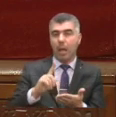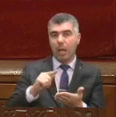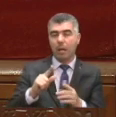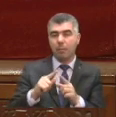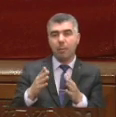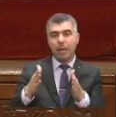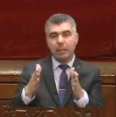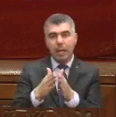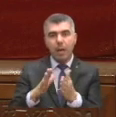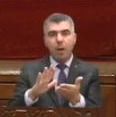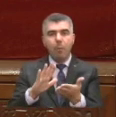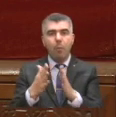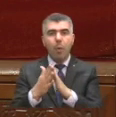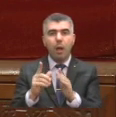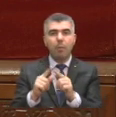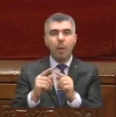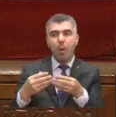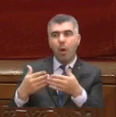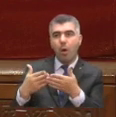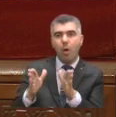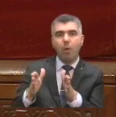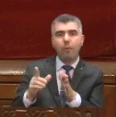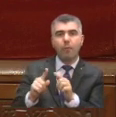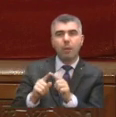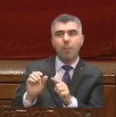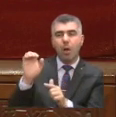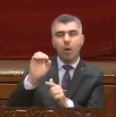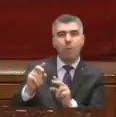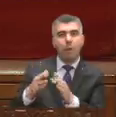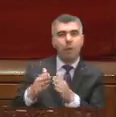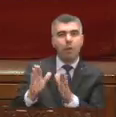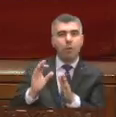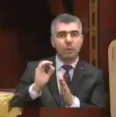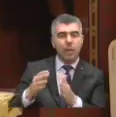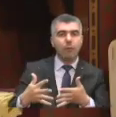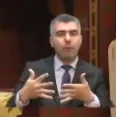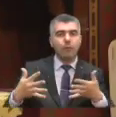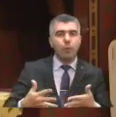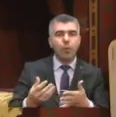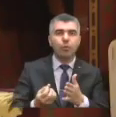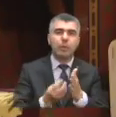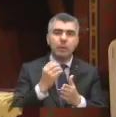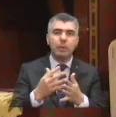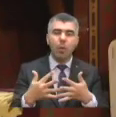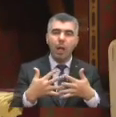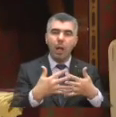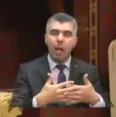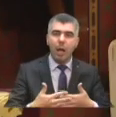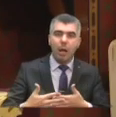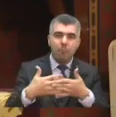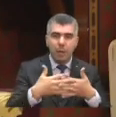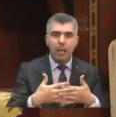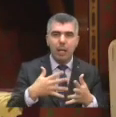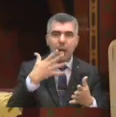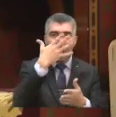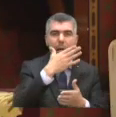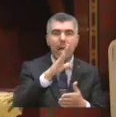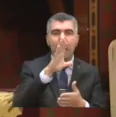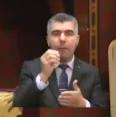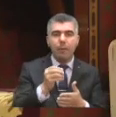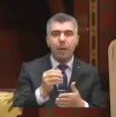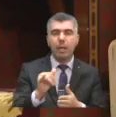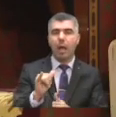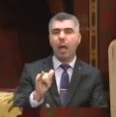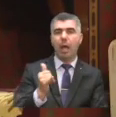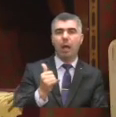الصغيره والمتوسطه، على الانفتاح على المحيط الخارجي وعلى الاسواق الجديده بحال الاسواق الامريكيه، الاسواق الافريقيه، الاسواق العربيه، ولما